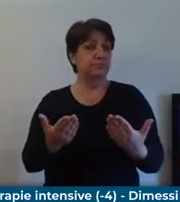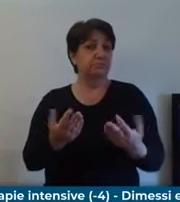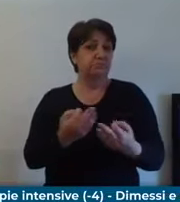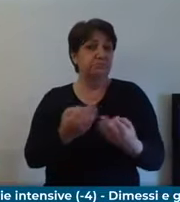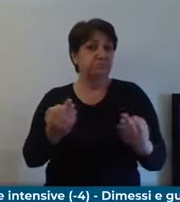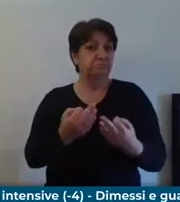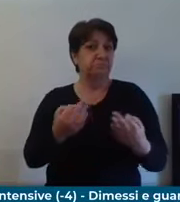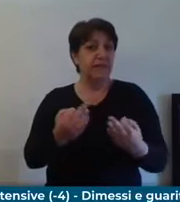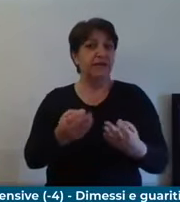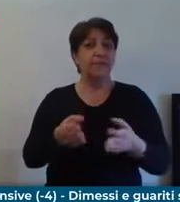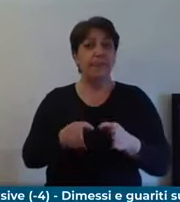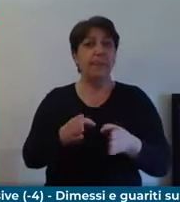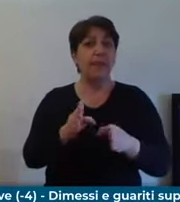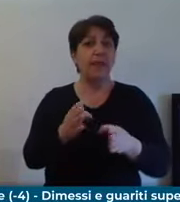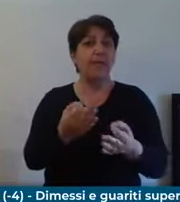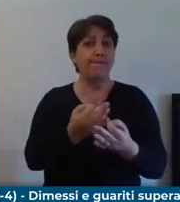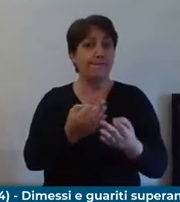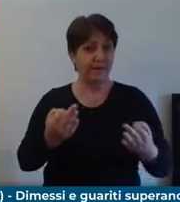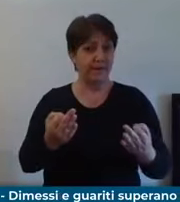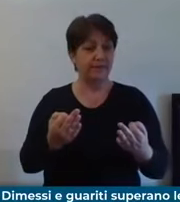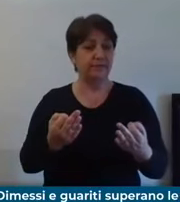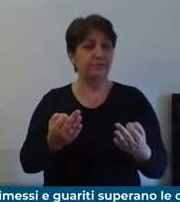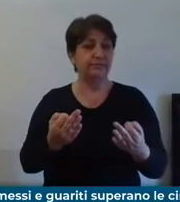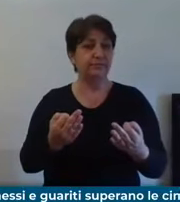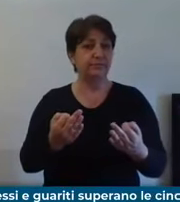stiamo muovendoci in una situazione